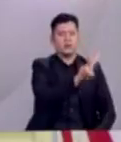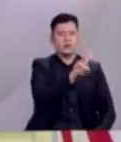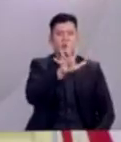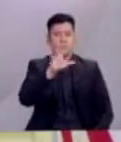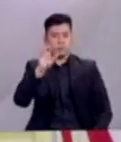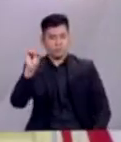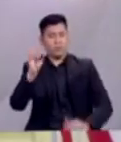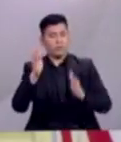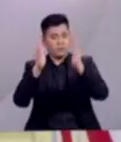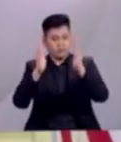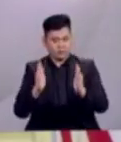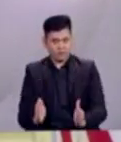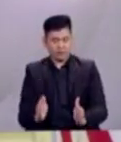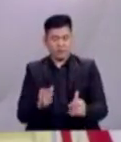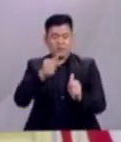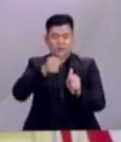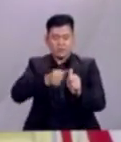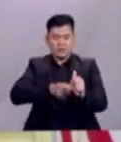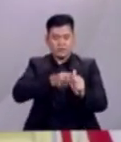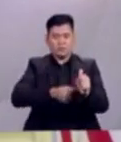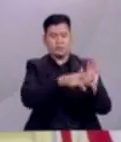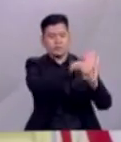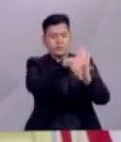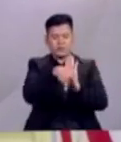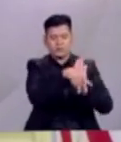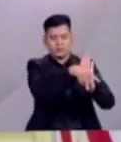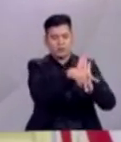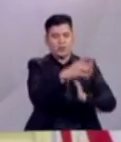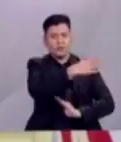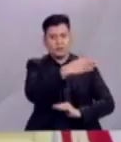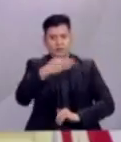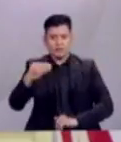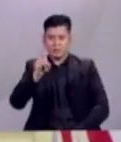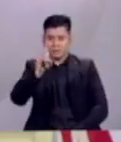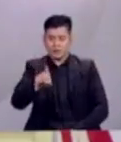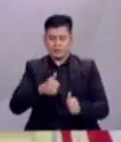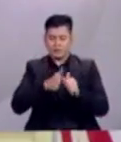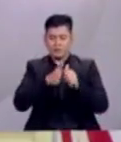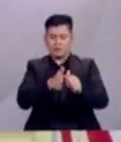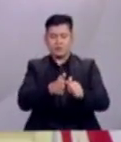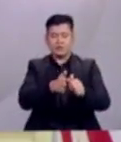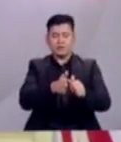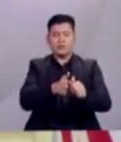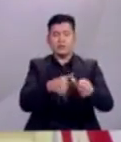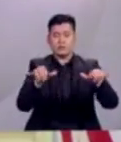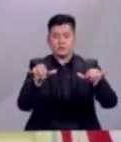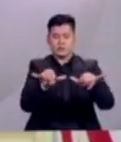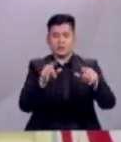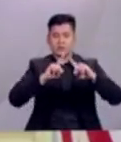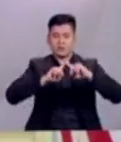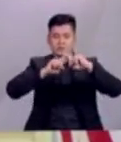250 individu setiap pertunjukan dan tertakluk juga kepada keluasan dewan tersebut. Kalau